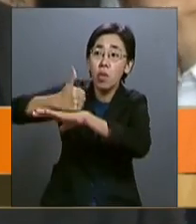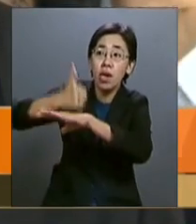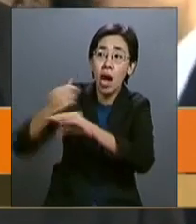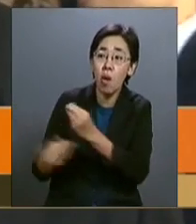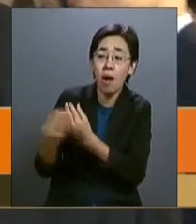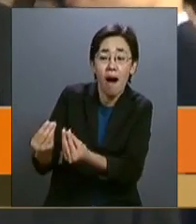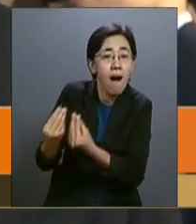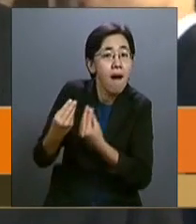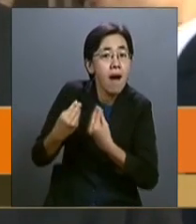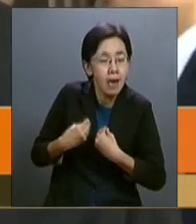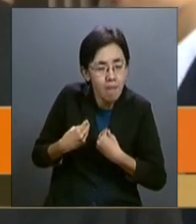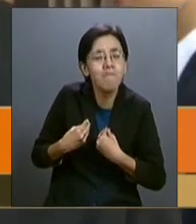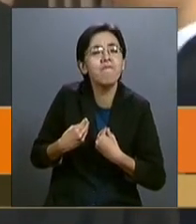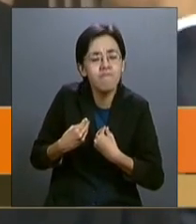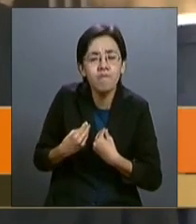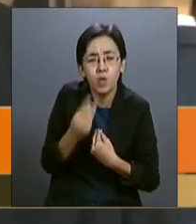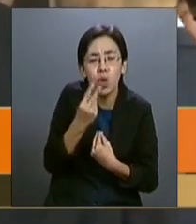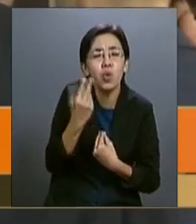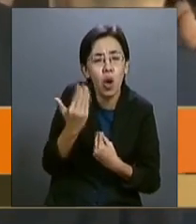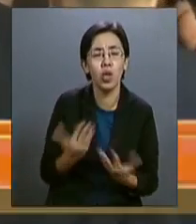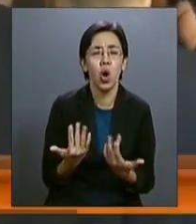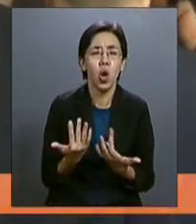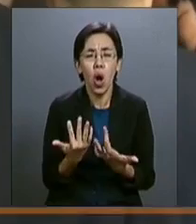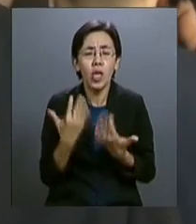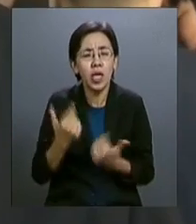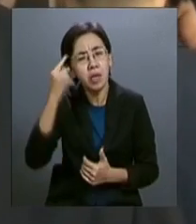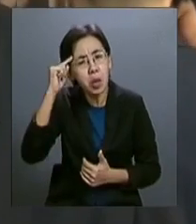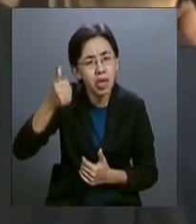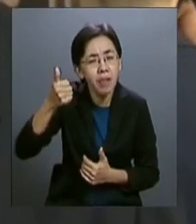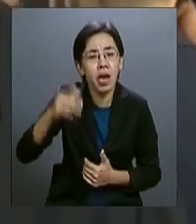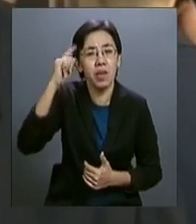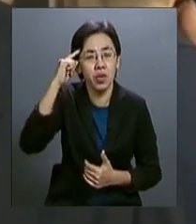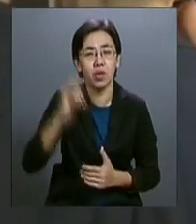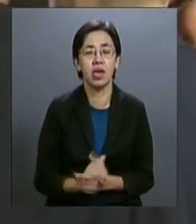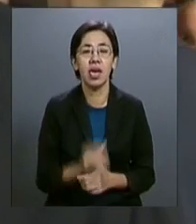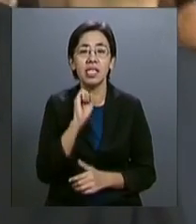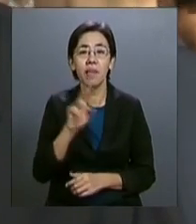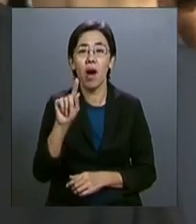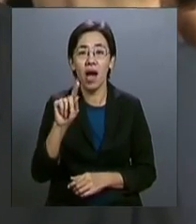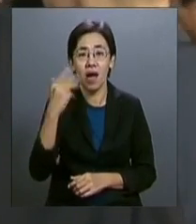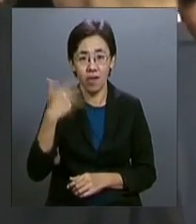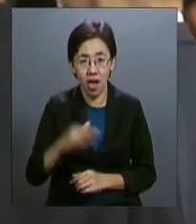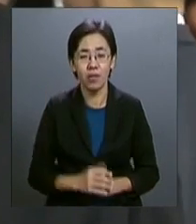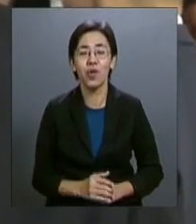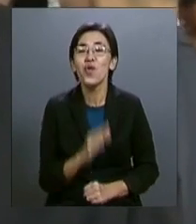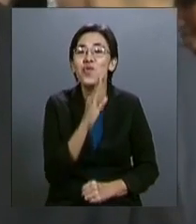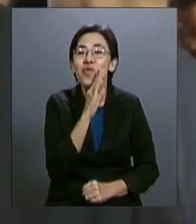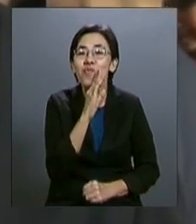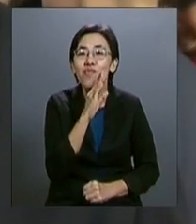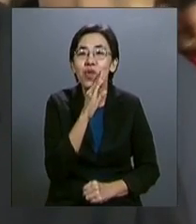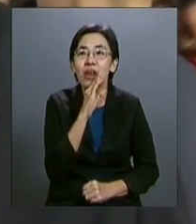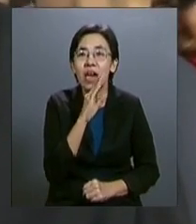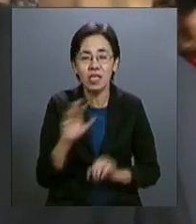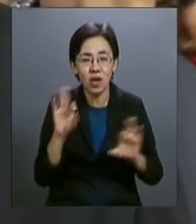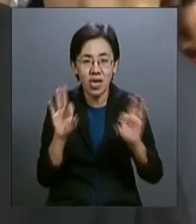ป็นอีกเรื่องนึงนะครับเพราะฉะนั้นตอนนี้เนี่ยเรายังไปไม่ถึงจุดนั้นแต่ว่ารับรองอย่างที่บอกสื่อไว้คือถ้ามีการต้องเลือกระ